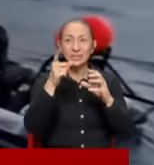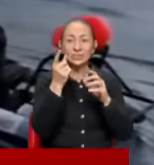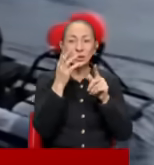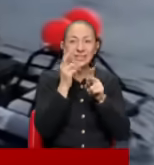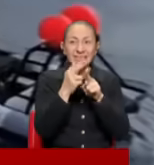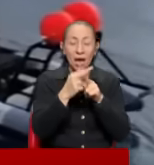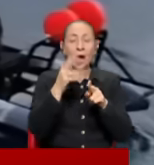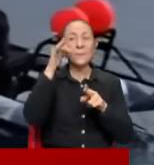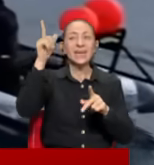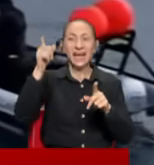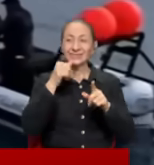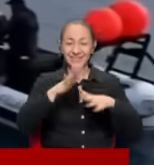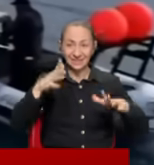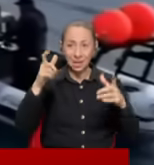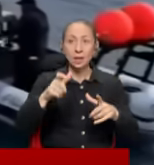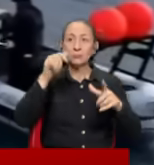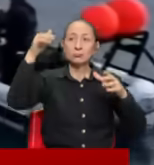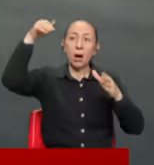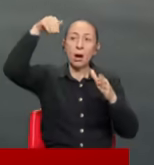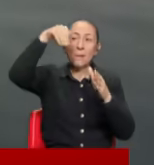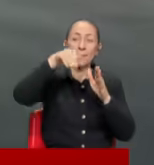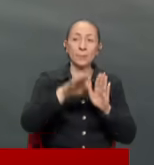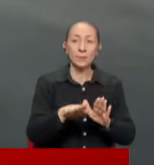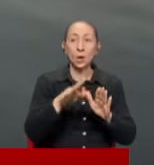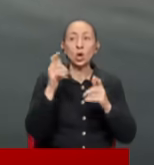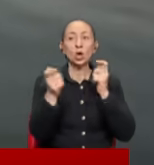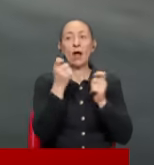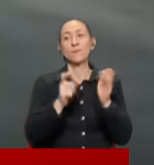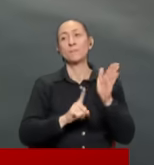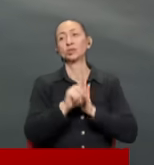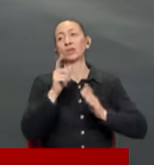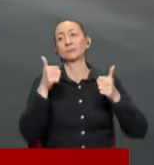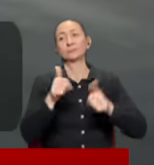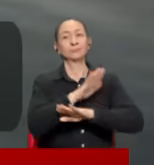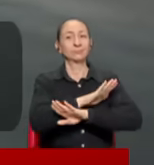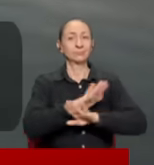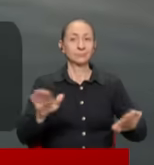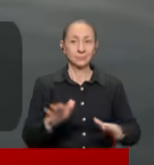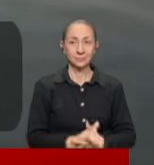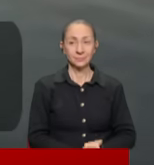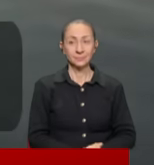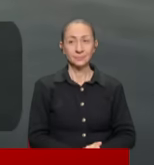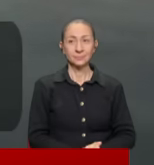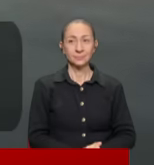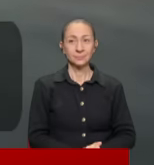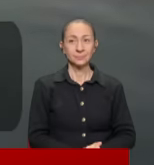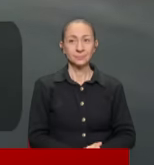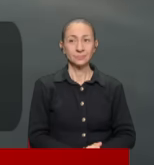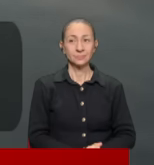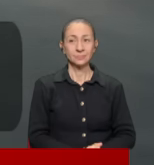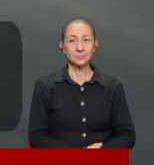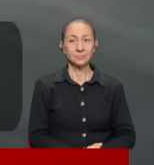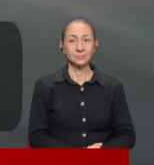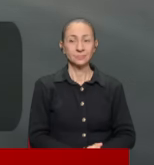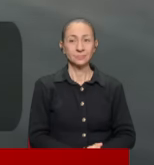sonra Florida kıyısı açıklarında okyanusa iniş yaptı. Görev başarıyla tamamlandı. Evet, çok mükemmel bir görüntü.